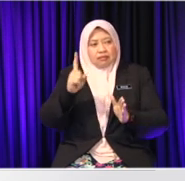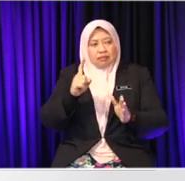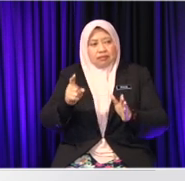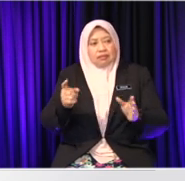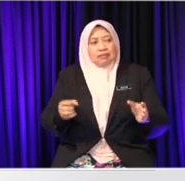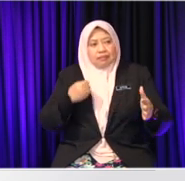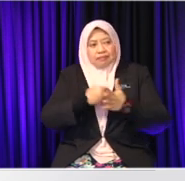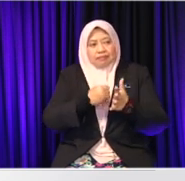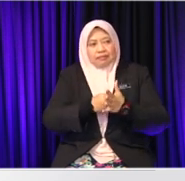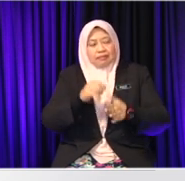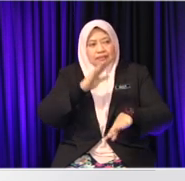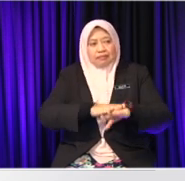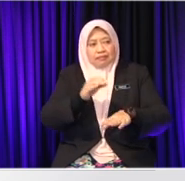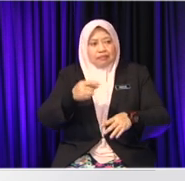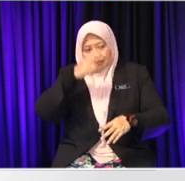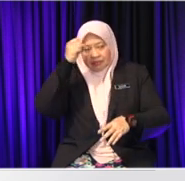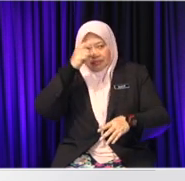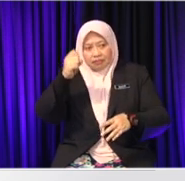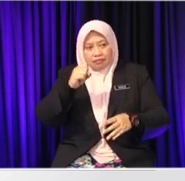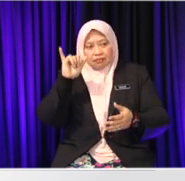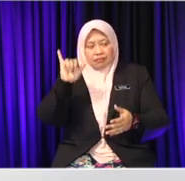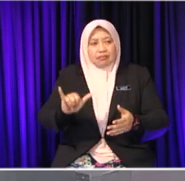yang bukan yang kecuali semua